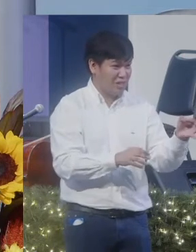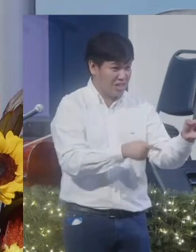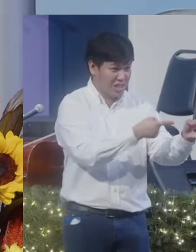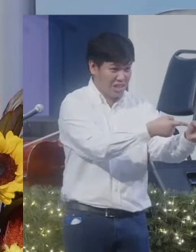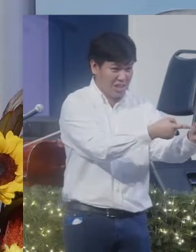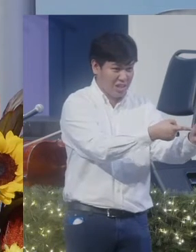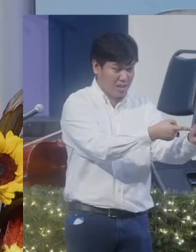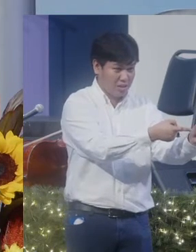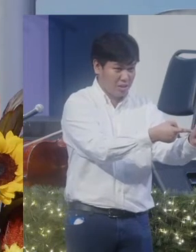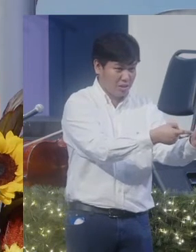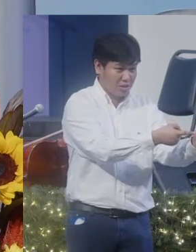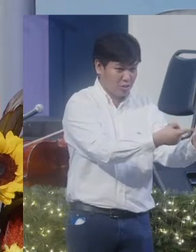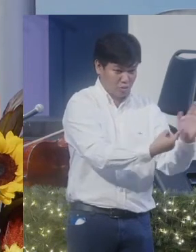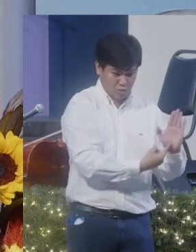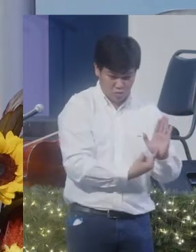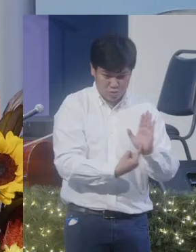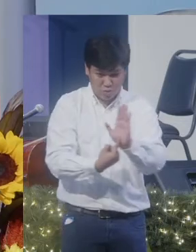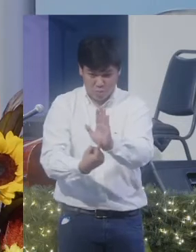siyang mangisda.